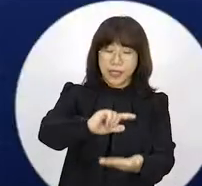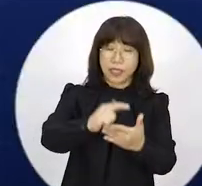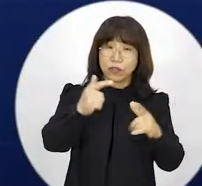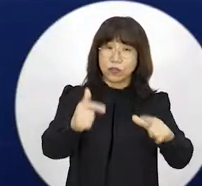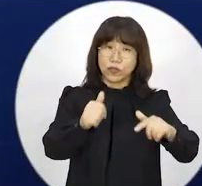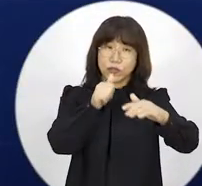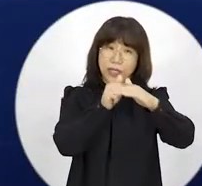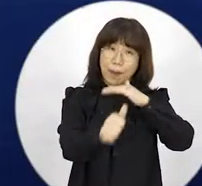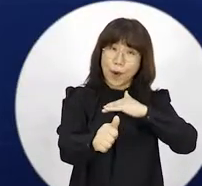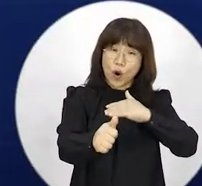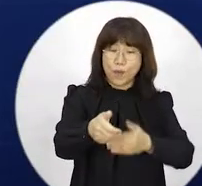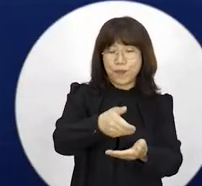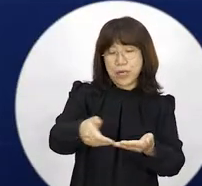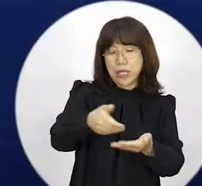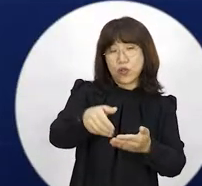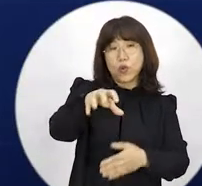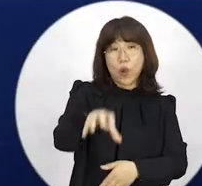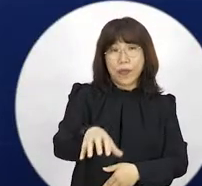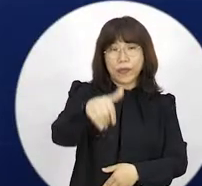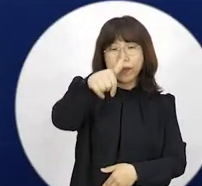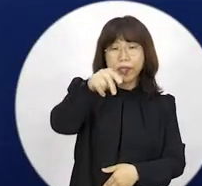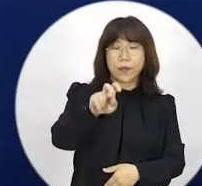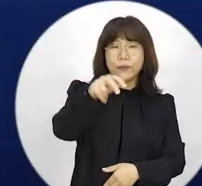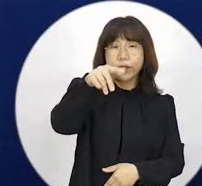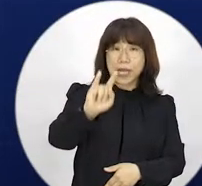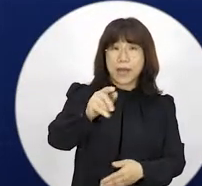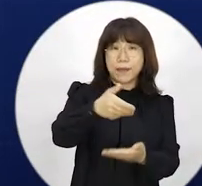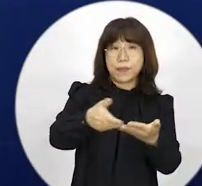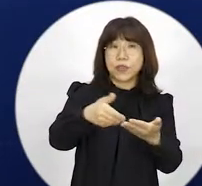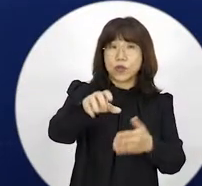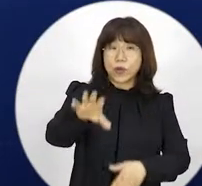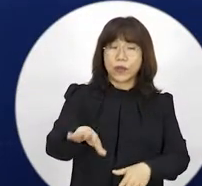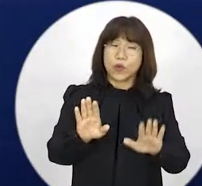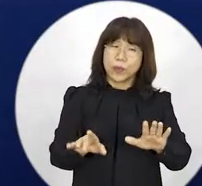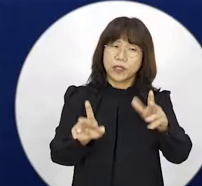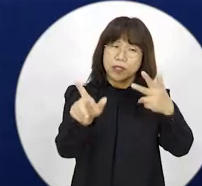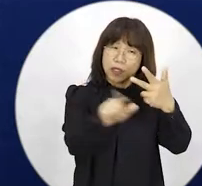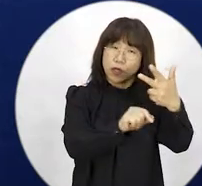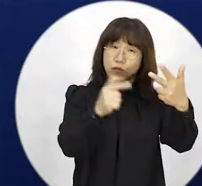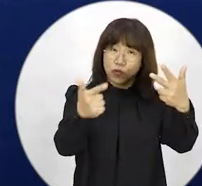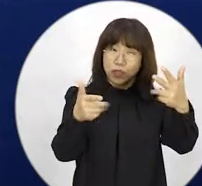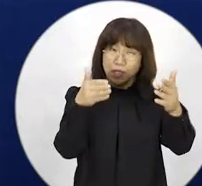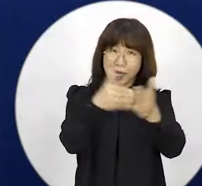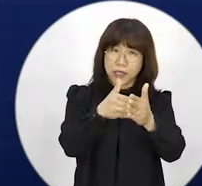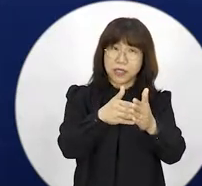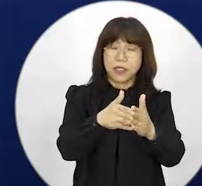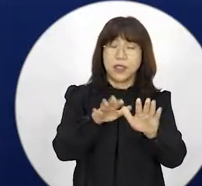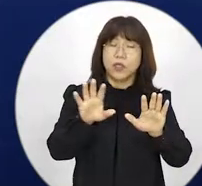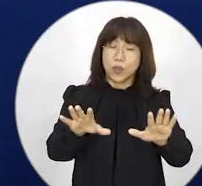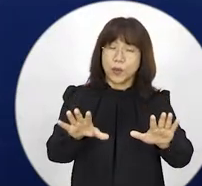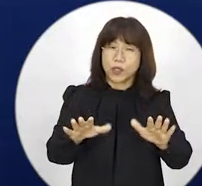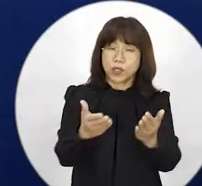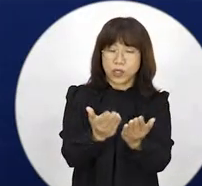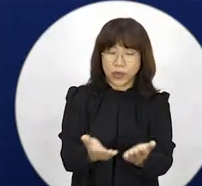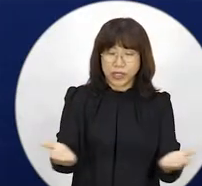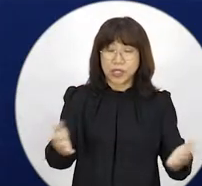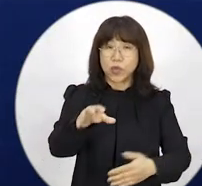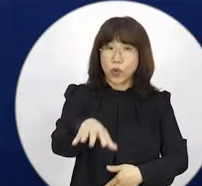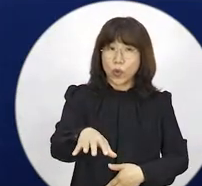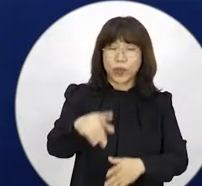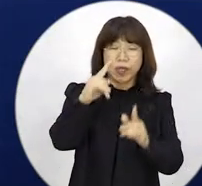강서구의 대표 미술관인 겸재 정선 미술관에서 오는 7월 6일까지 제일 이기백 전시실에서